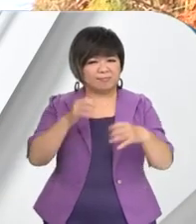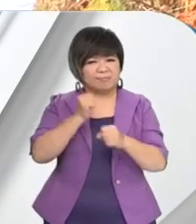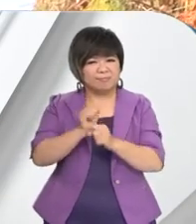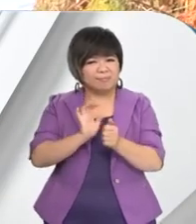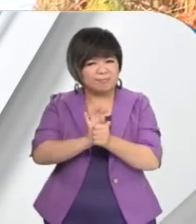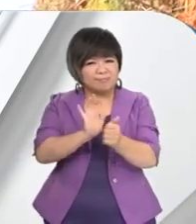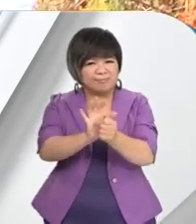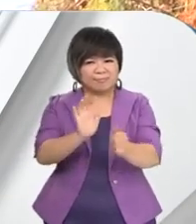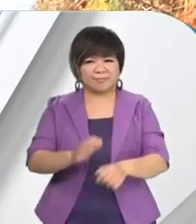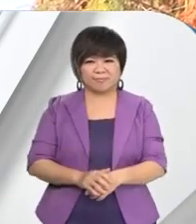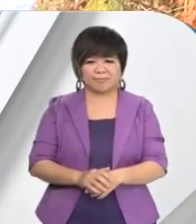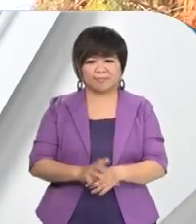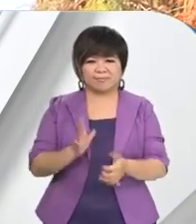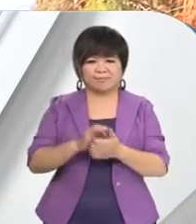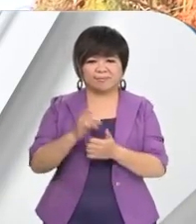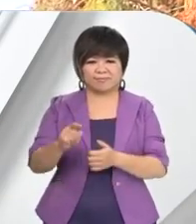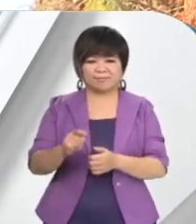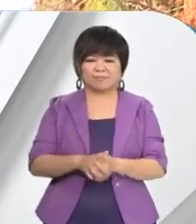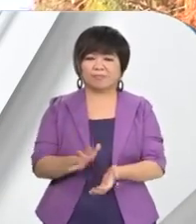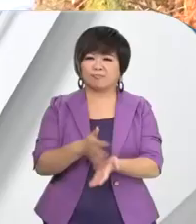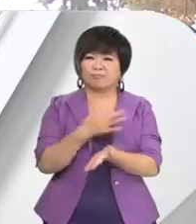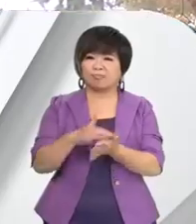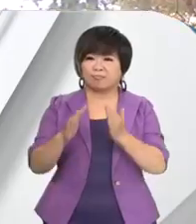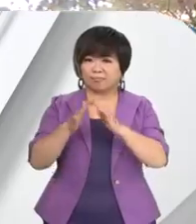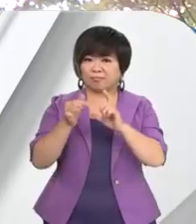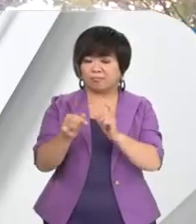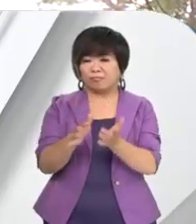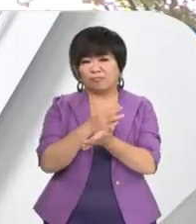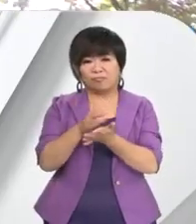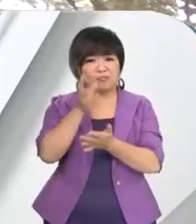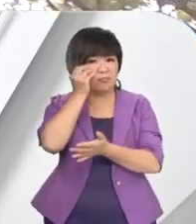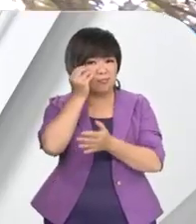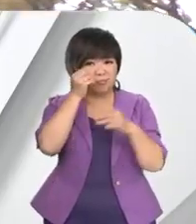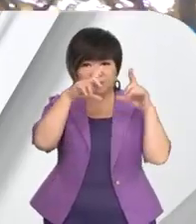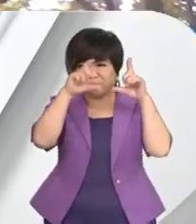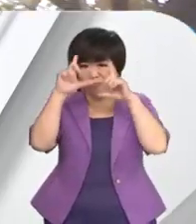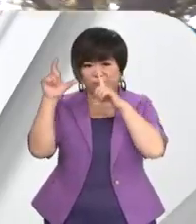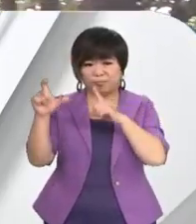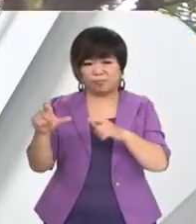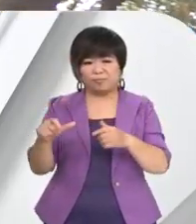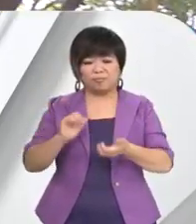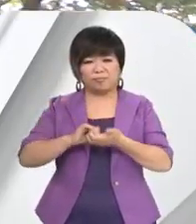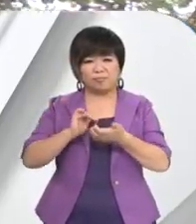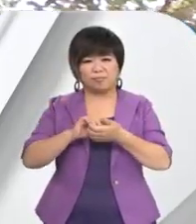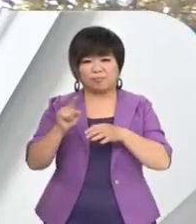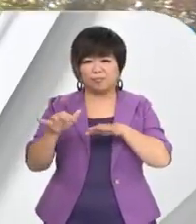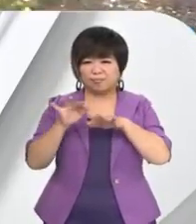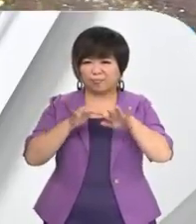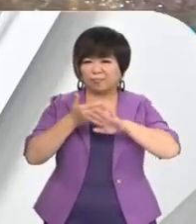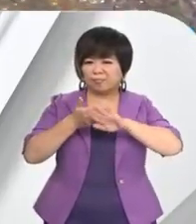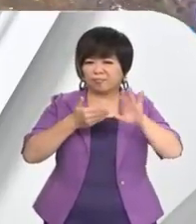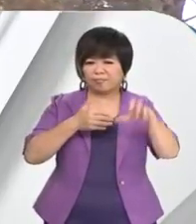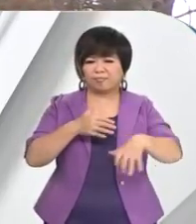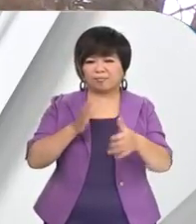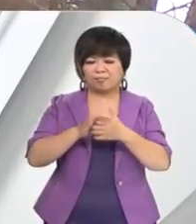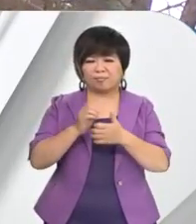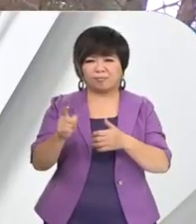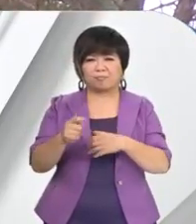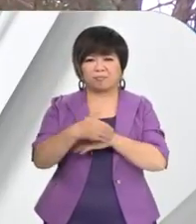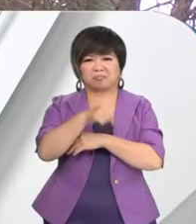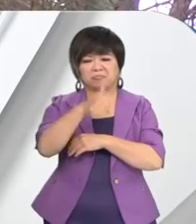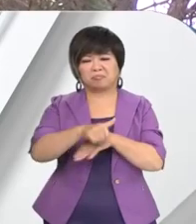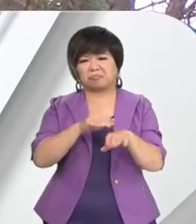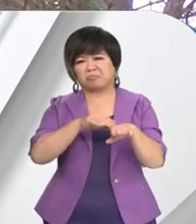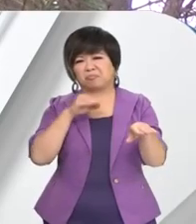广。在台家要怎个改了时期，散布眼镜分散台家供应美股非常做新的高企拆车的问